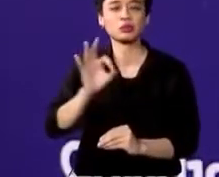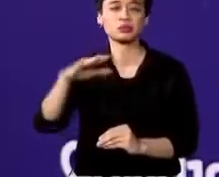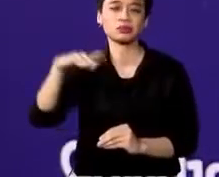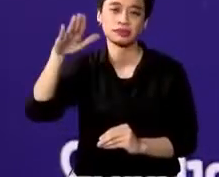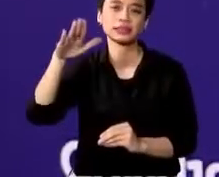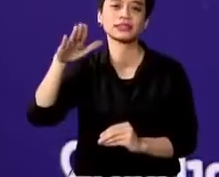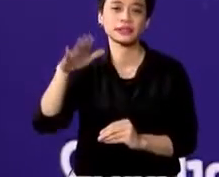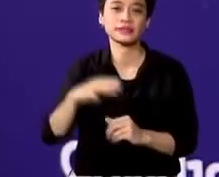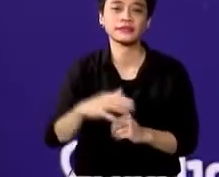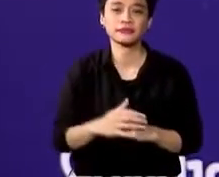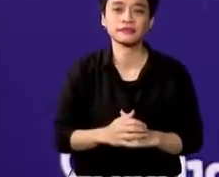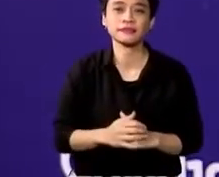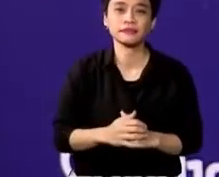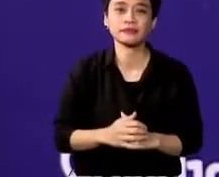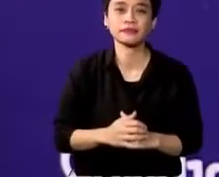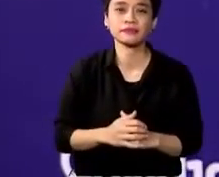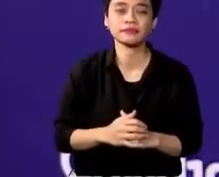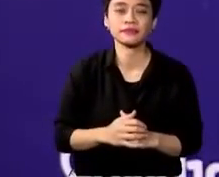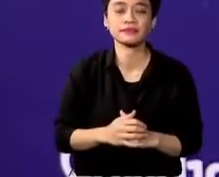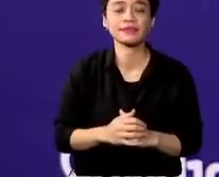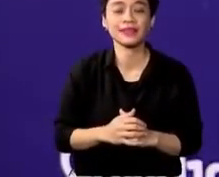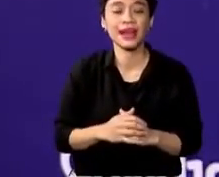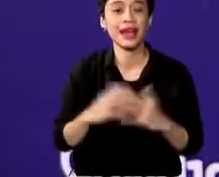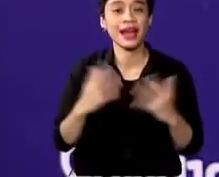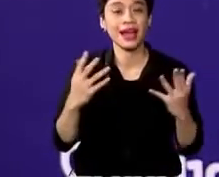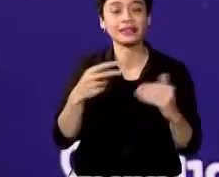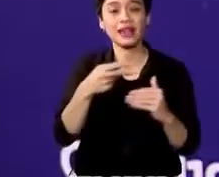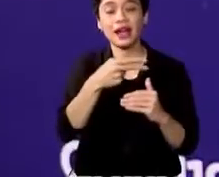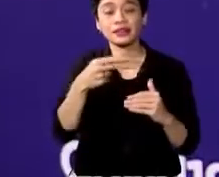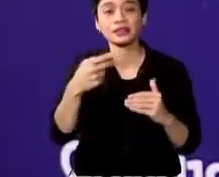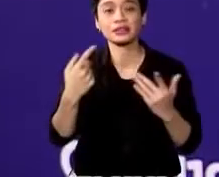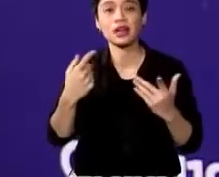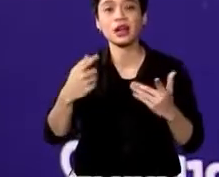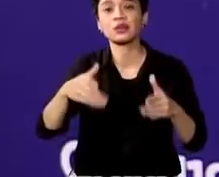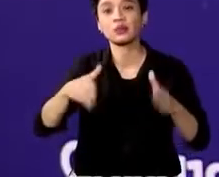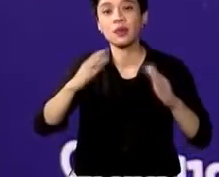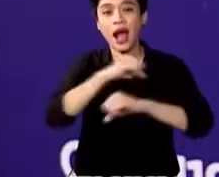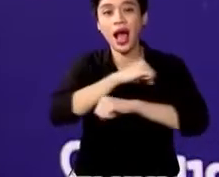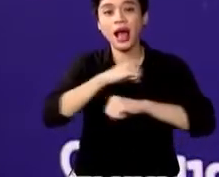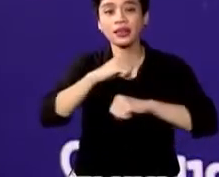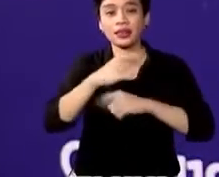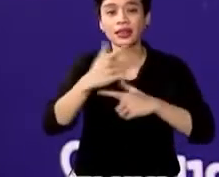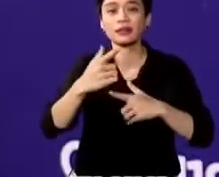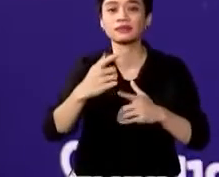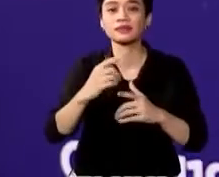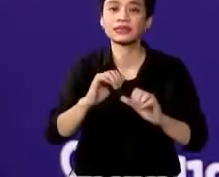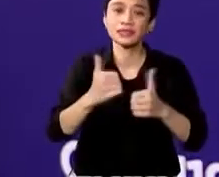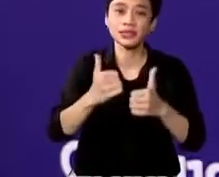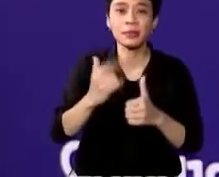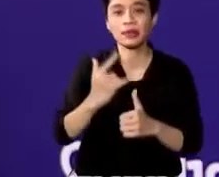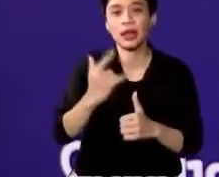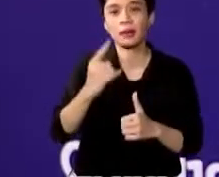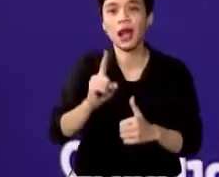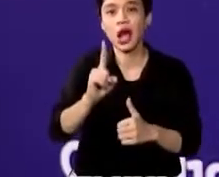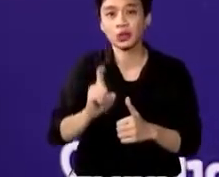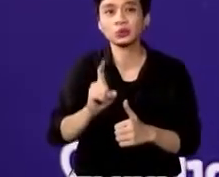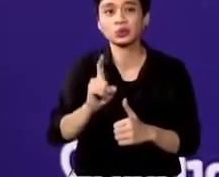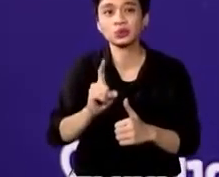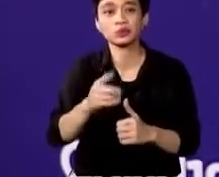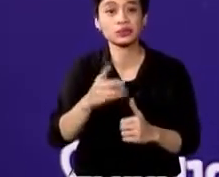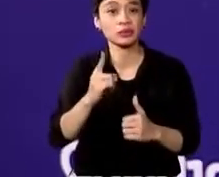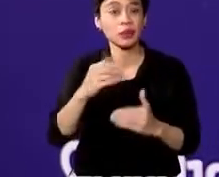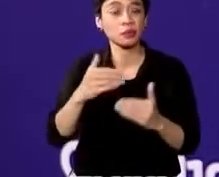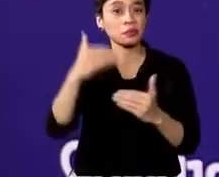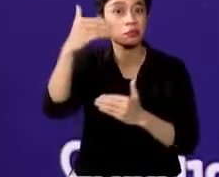sekian jadi ini adalah suatu kondisi yang tentunya ini masih kita harus antisipasi terus apalagi ee ini akan menghadapi